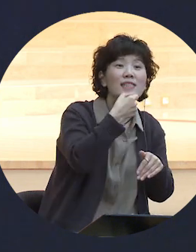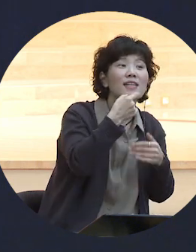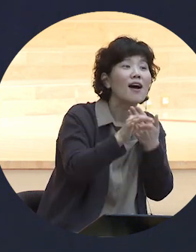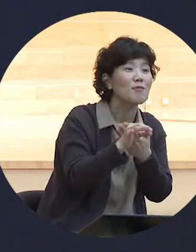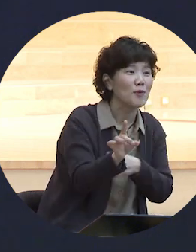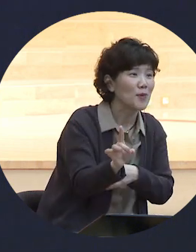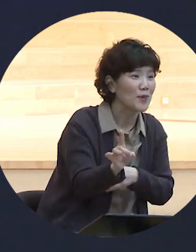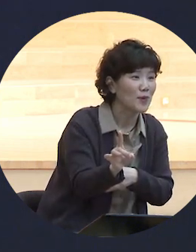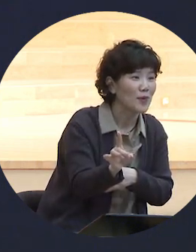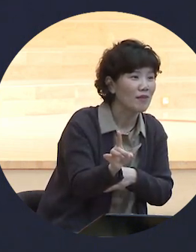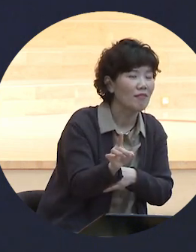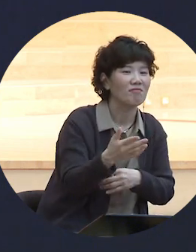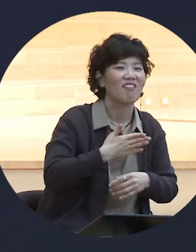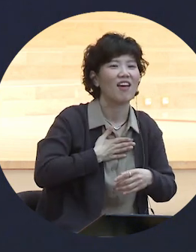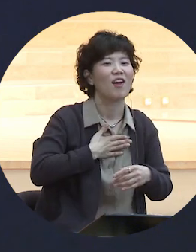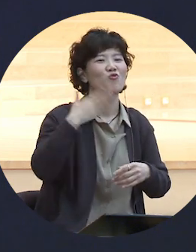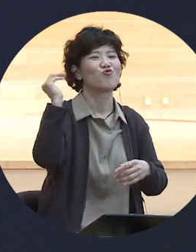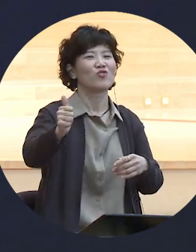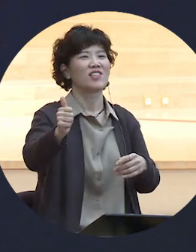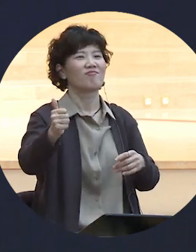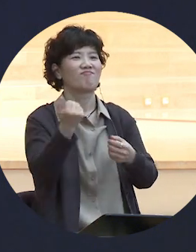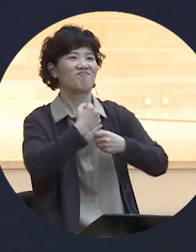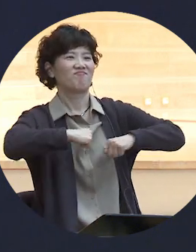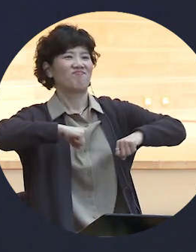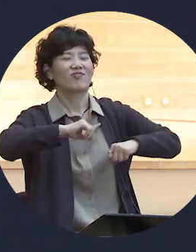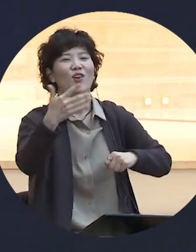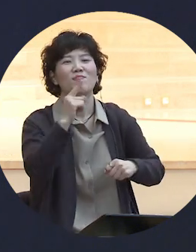스스로 주인 노릇하지 뭐.